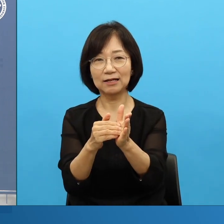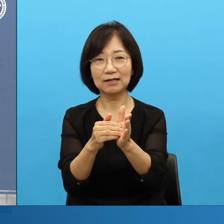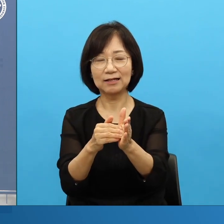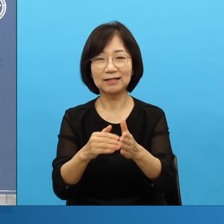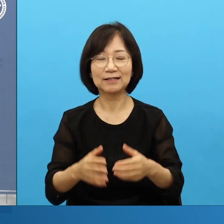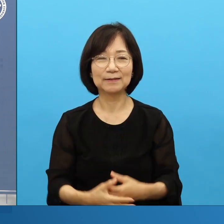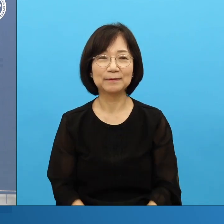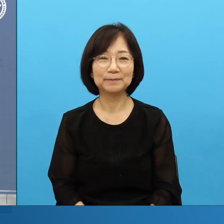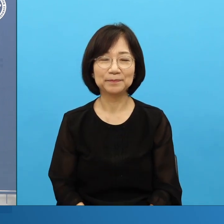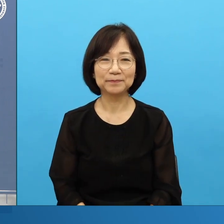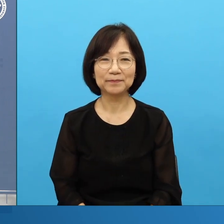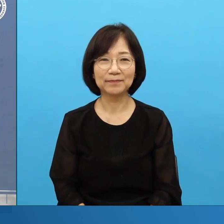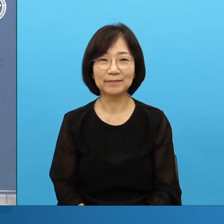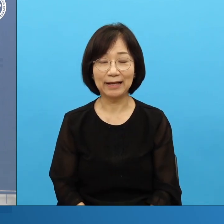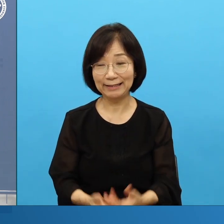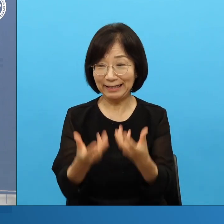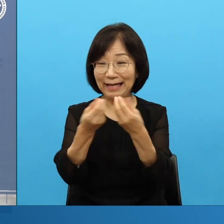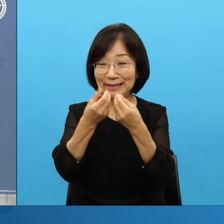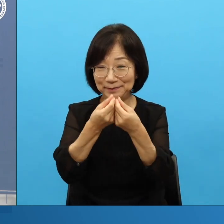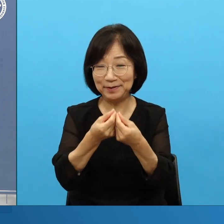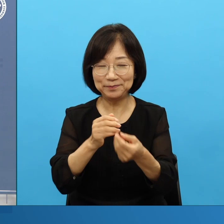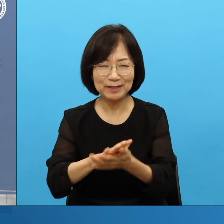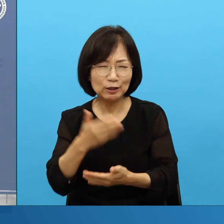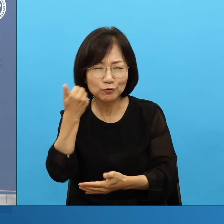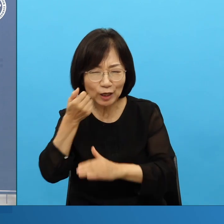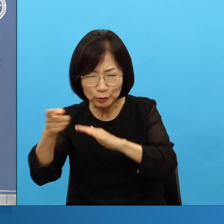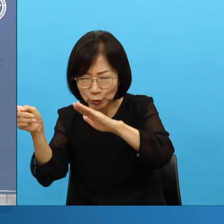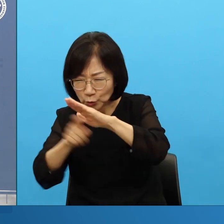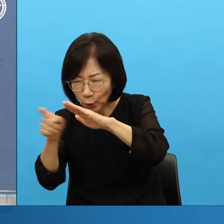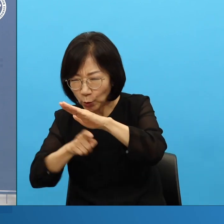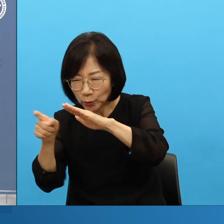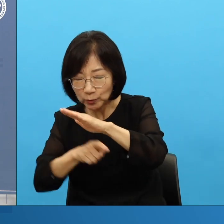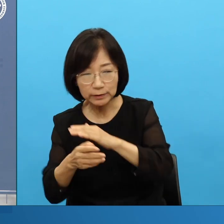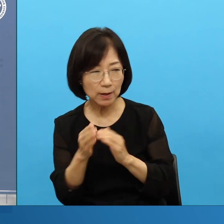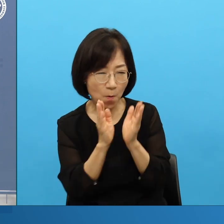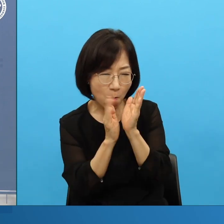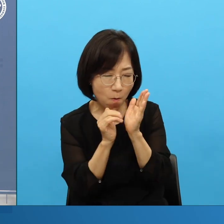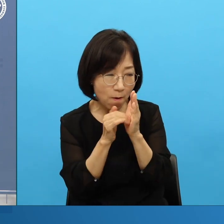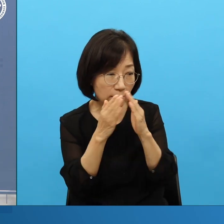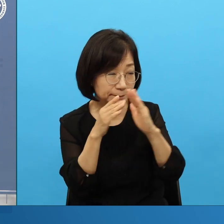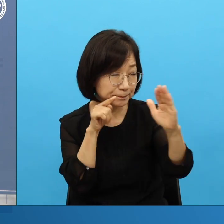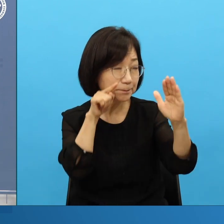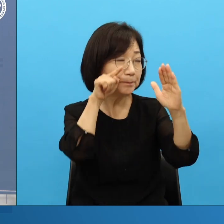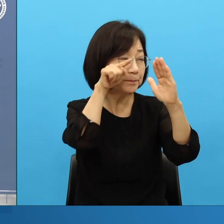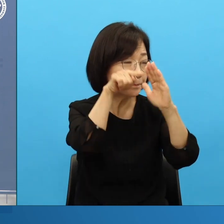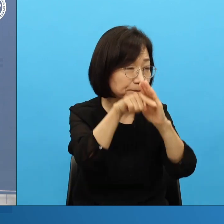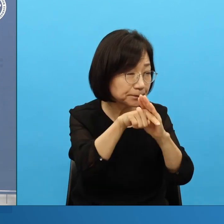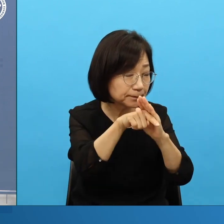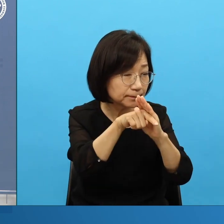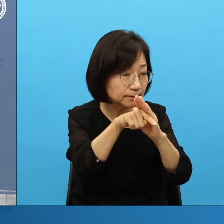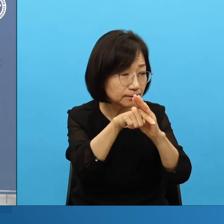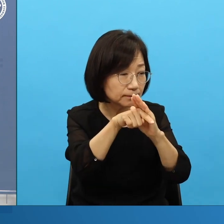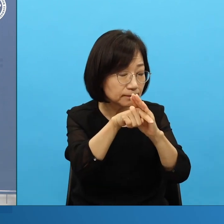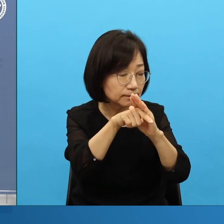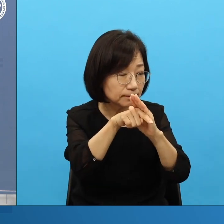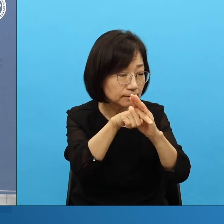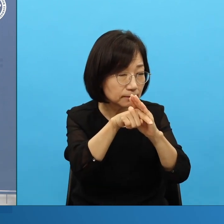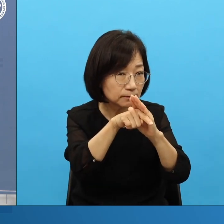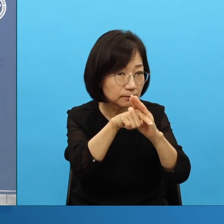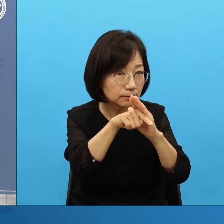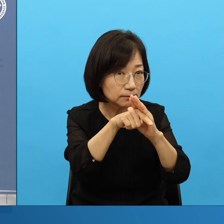성경책이 들어와서 도둑을 먹여요. Or the believers of Jesus. And let's say one thief, he came to our house to, burglar. 이거 뭐지 하고